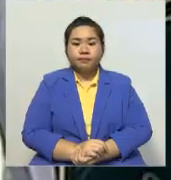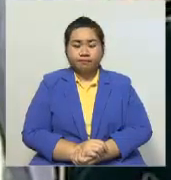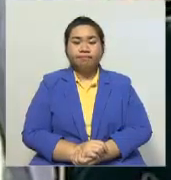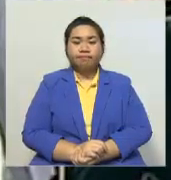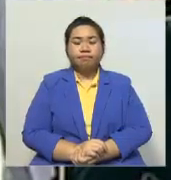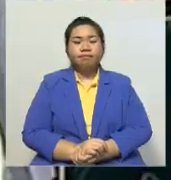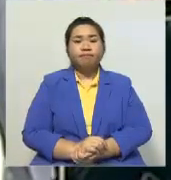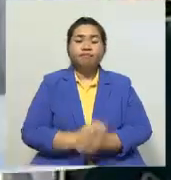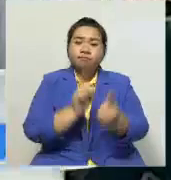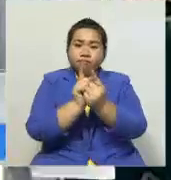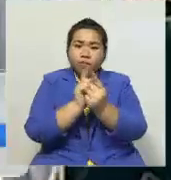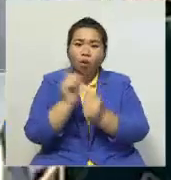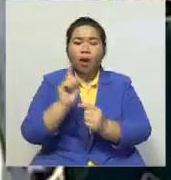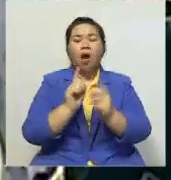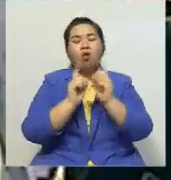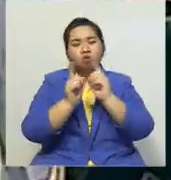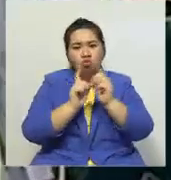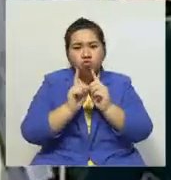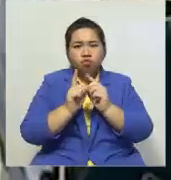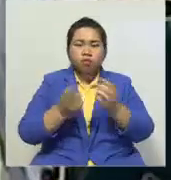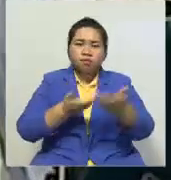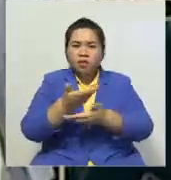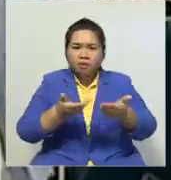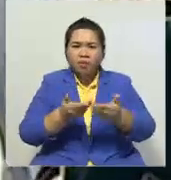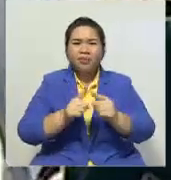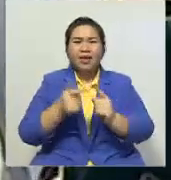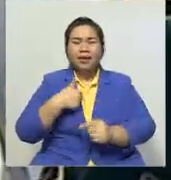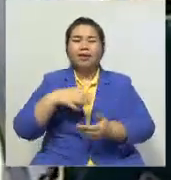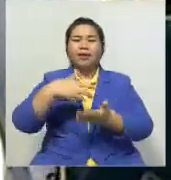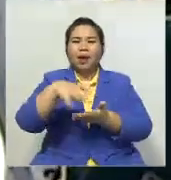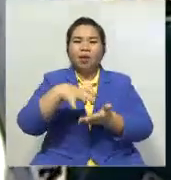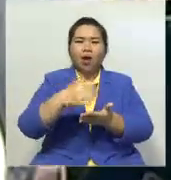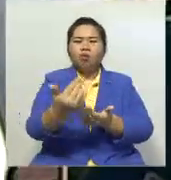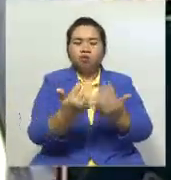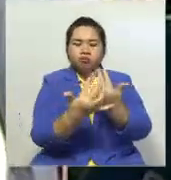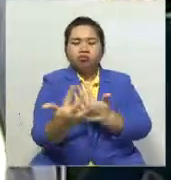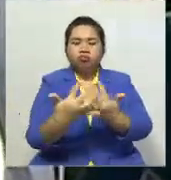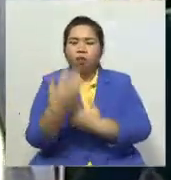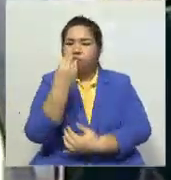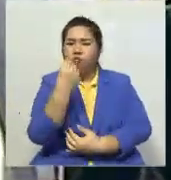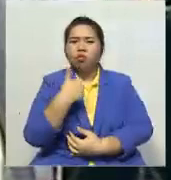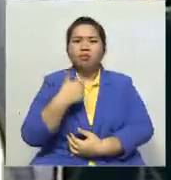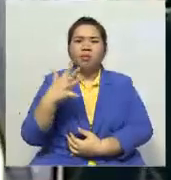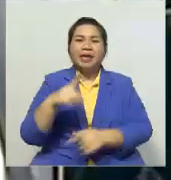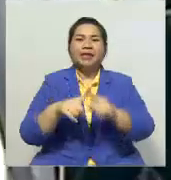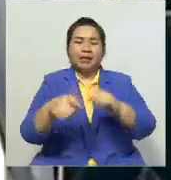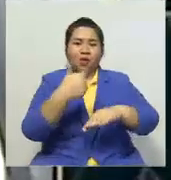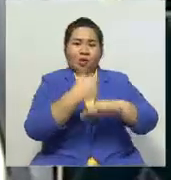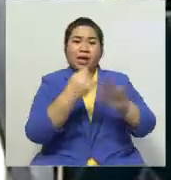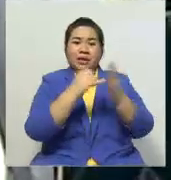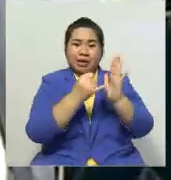เพียงแลกเปลี่ยนความคิดเห็นเสียดายท่านแลกเปลี่ยนผมไม่ได้นะท่านไม่ได้พูดกับผมแต่ท่านพูดผ่านผู้ว่ามา